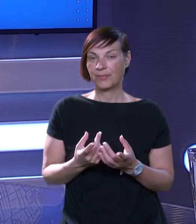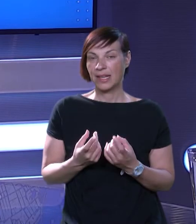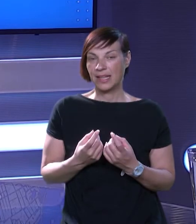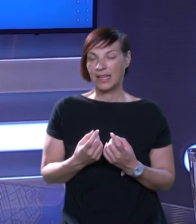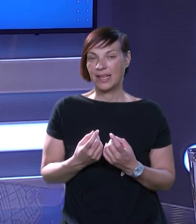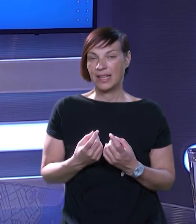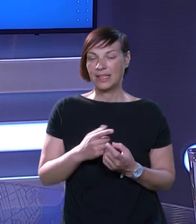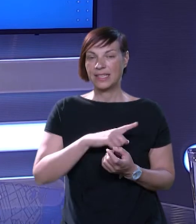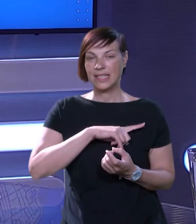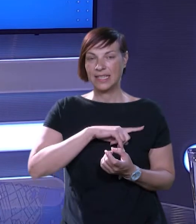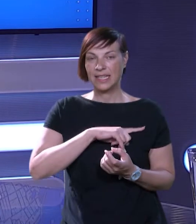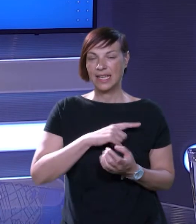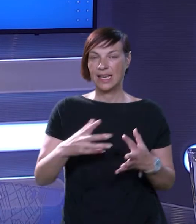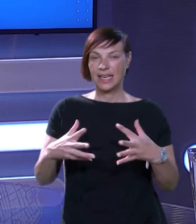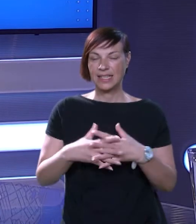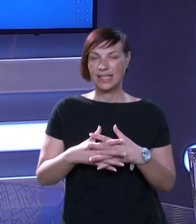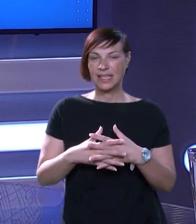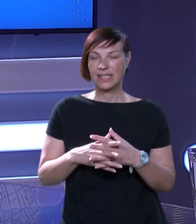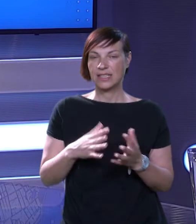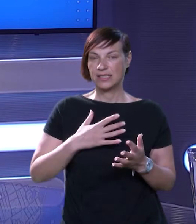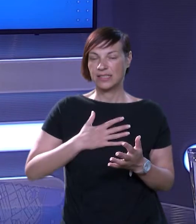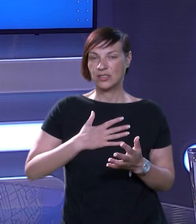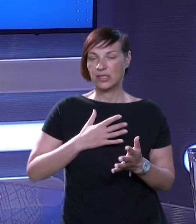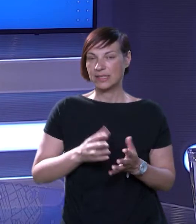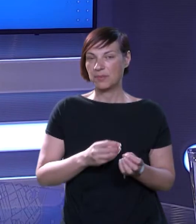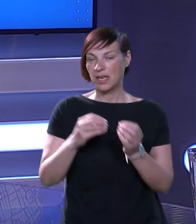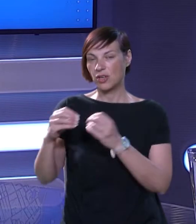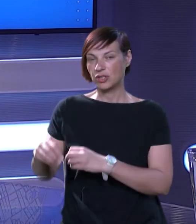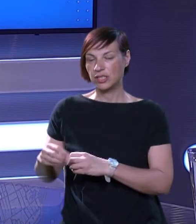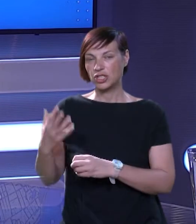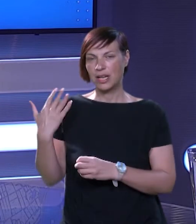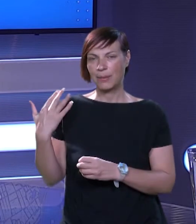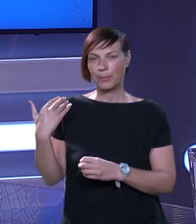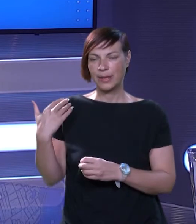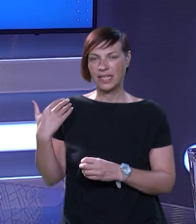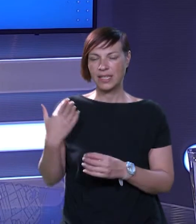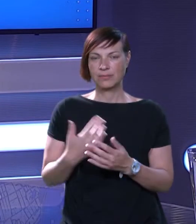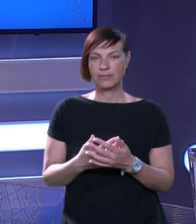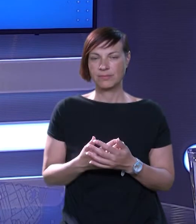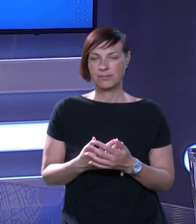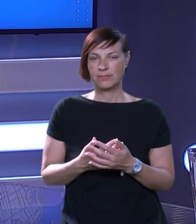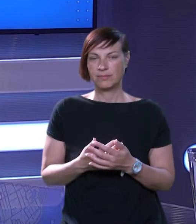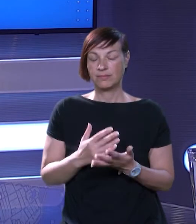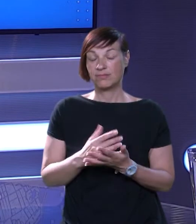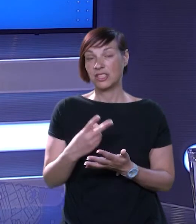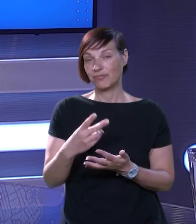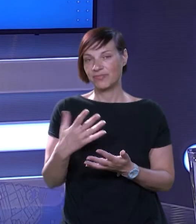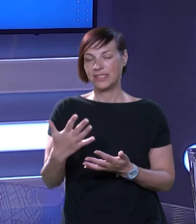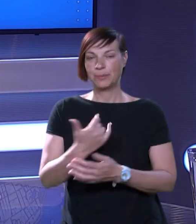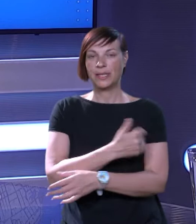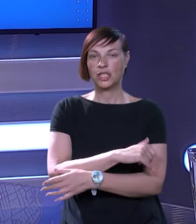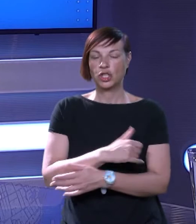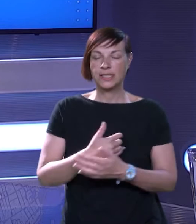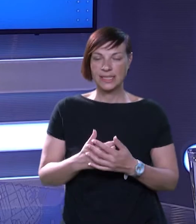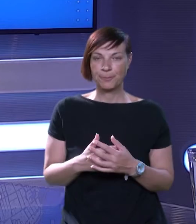Ali je, Rijeka je grad iz kojeg sam ja otišla prije, koliko sad, već 25